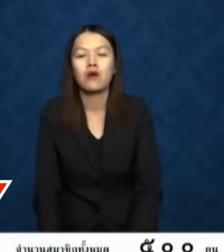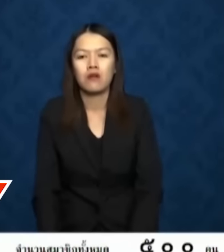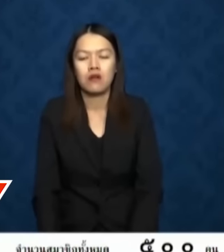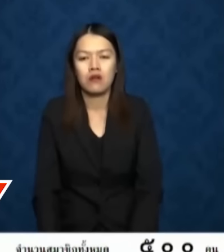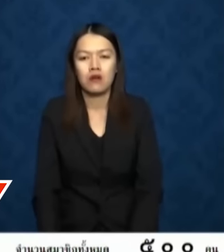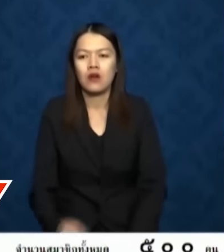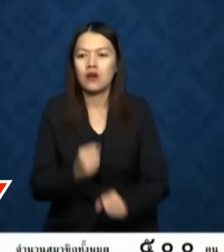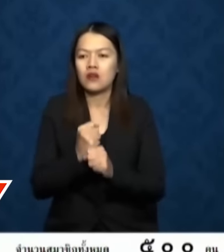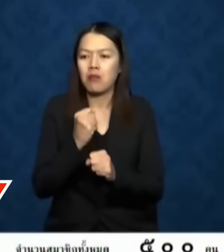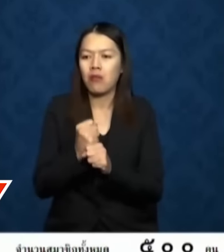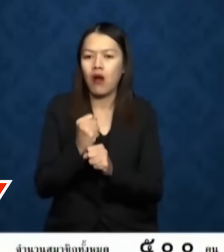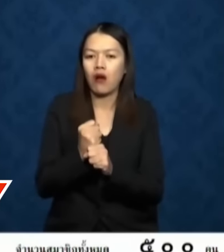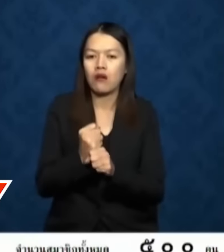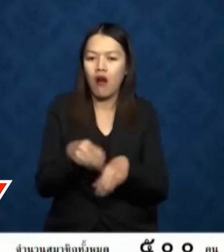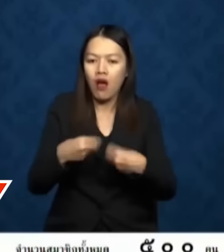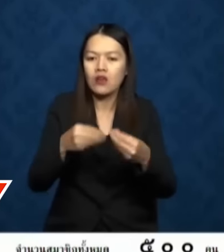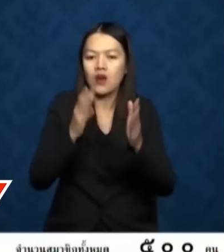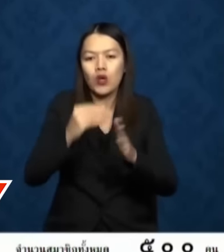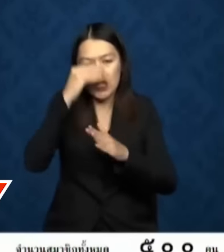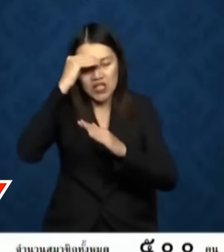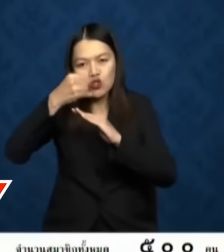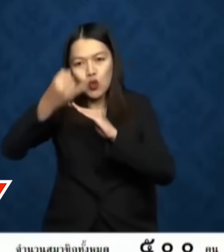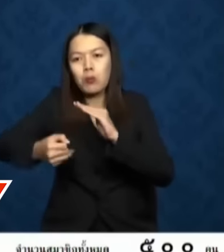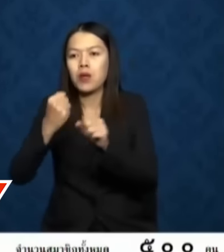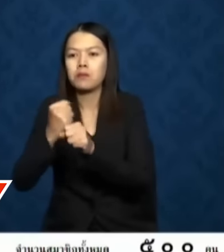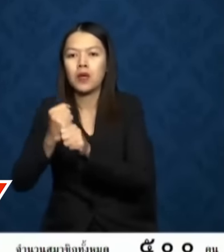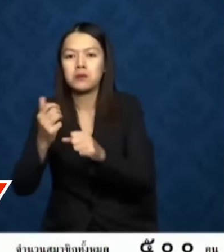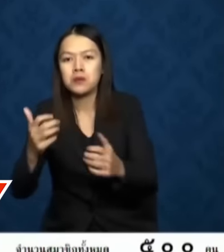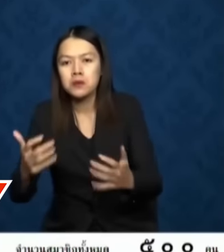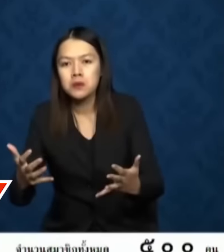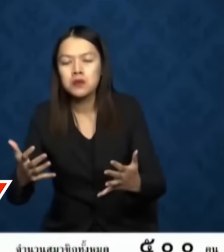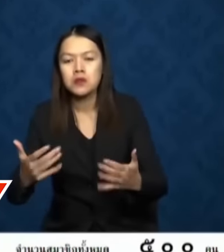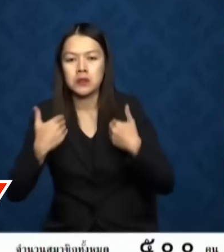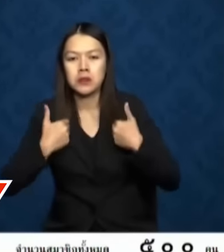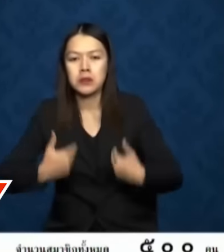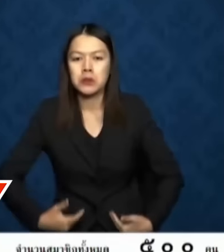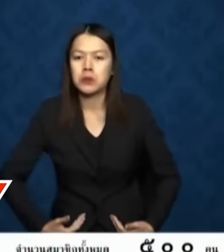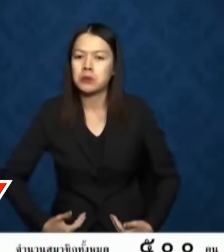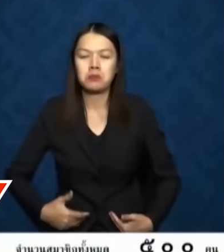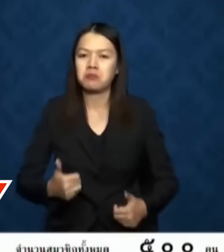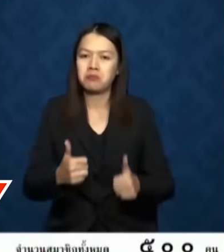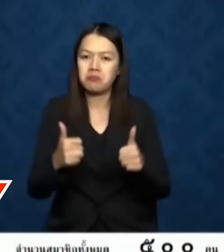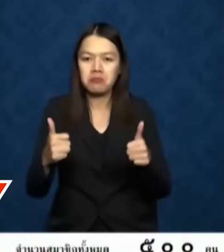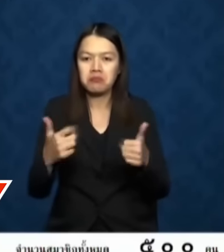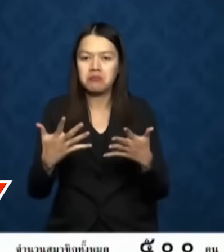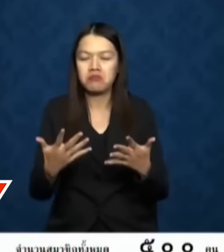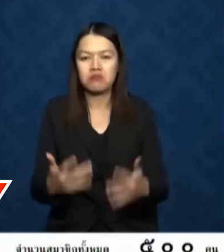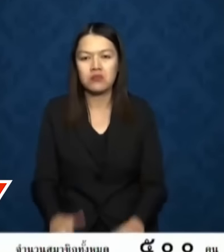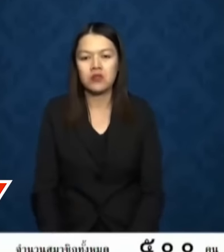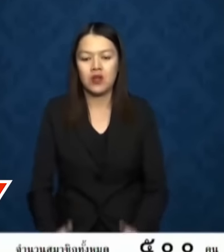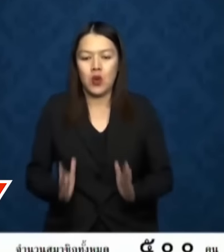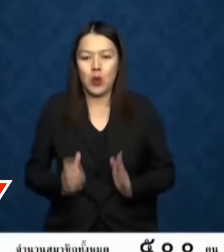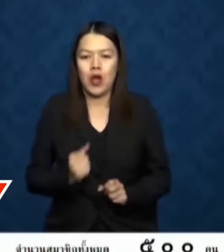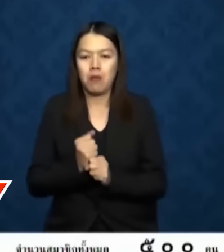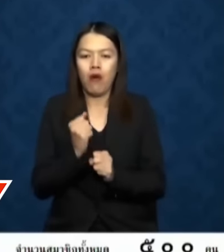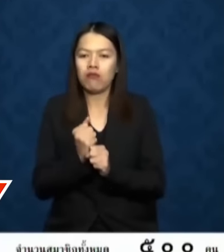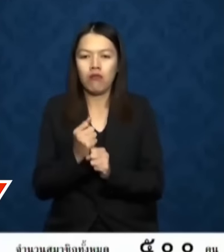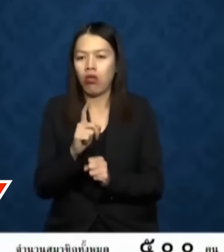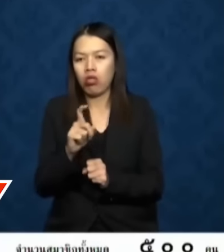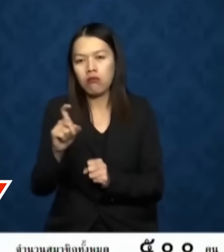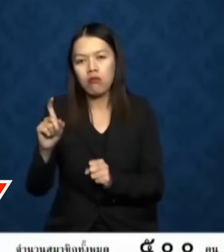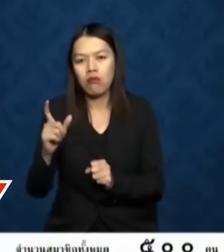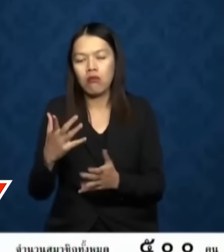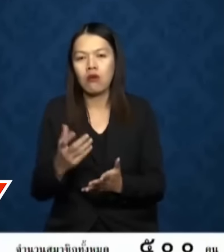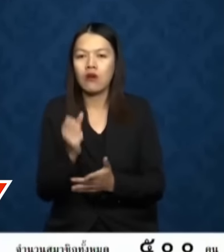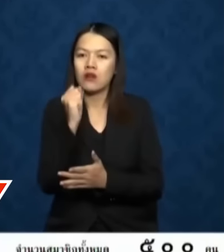ราไม่มีงานเพียงพอกับผู้ที่จบการศึกษาเราไม่มีคุณภาพชีวิตเพียงพอให้กับคนในวัยทำงานและเร